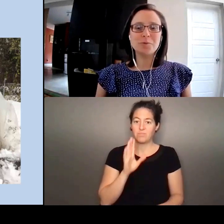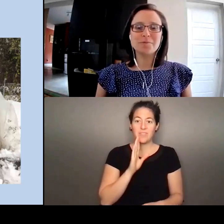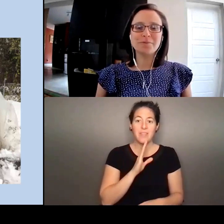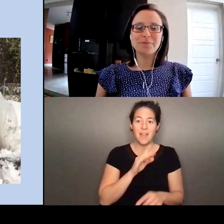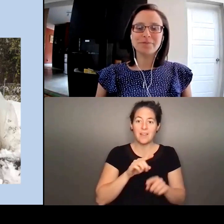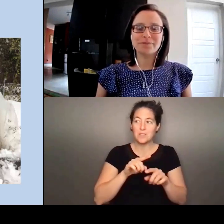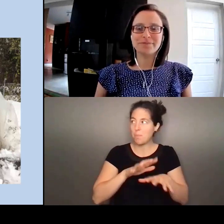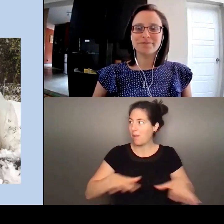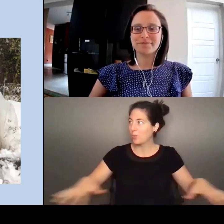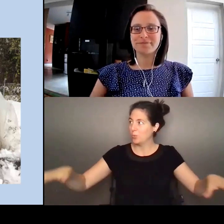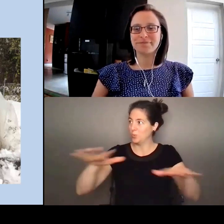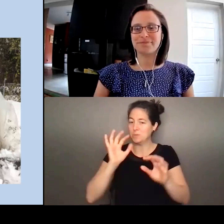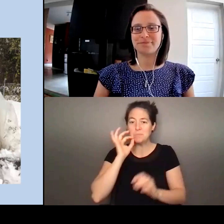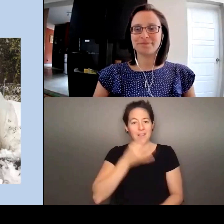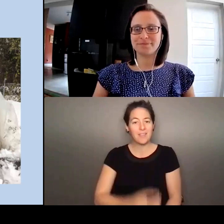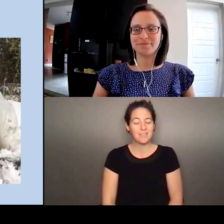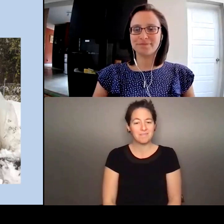de nous.